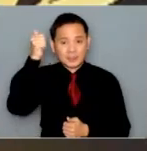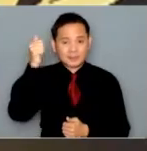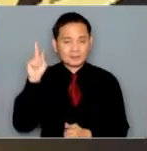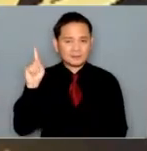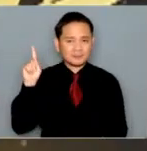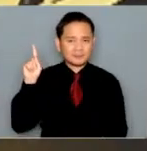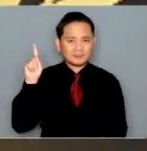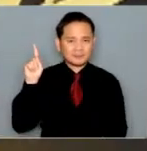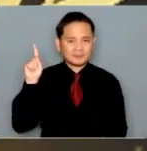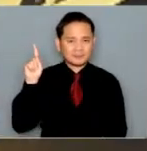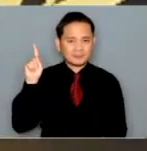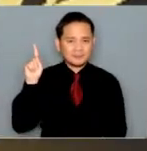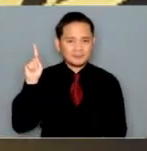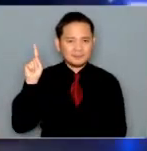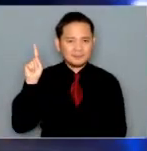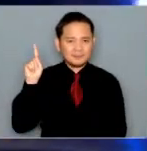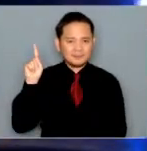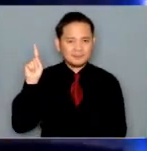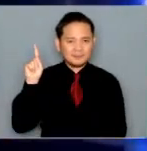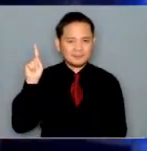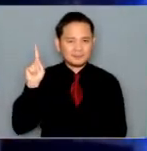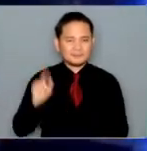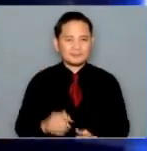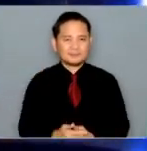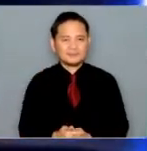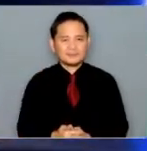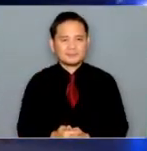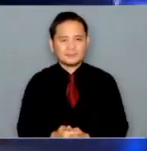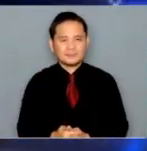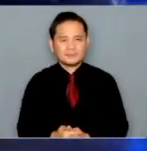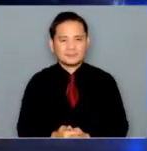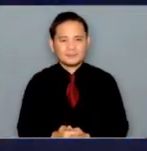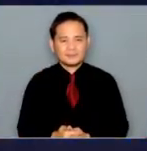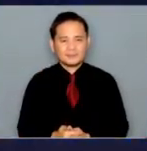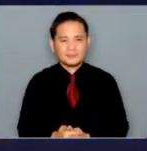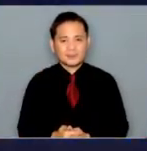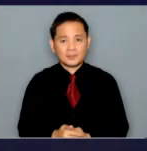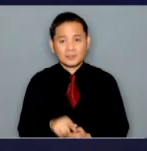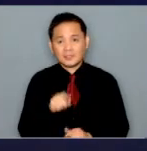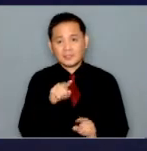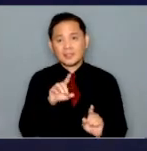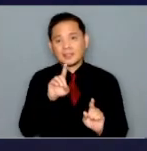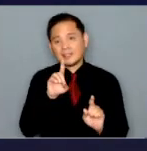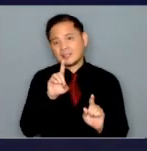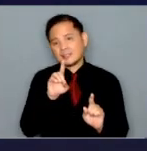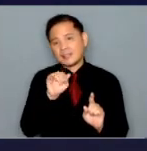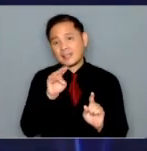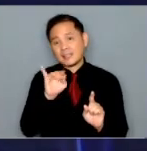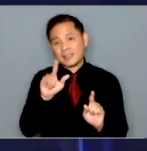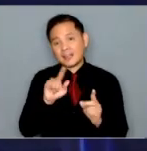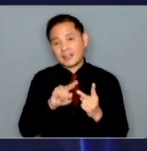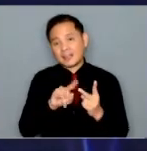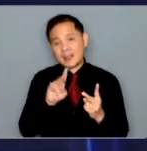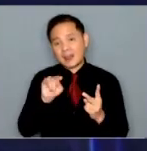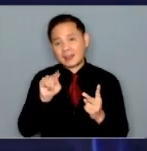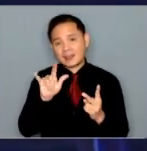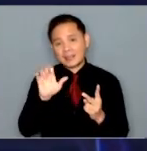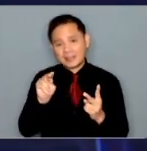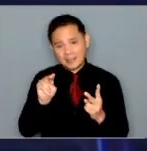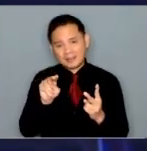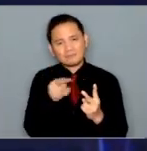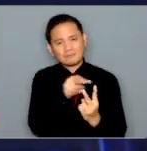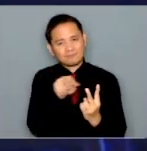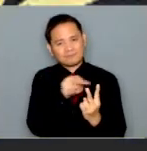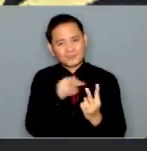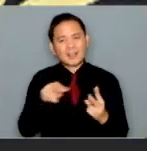An Yo-sop, at Lee Jun-ho. At para naman sa Katniel fans, magkasunod na tinanggap ni Catherine Bernardo at Daniel Padilla ang